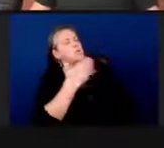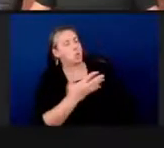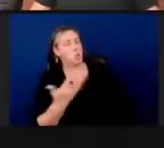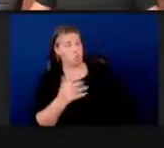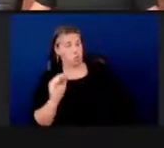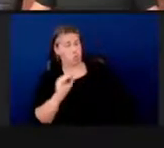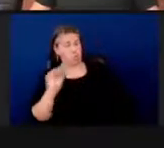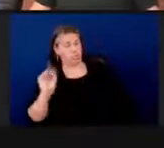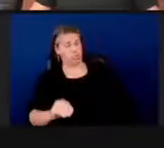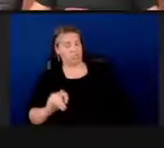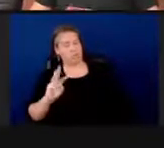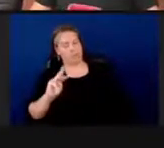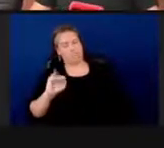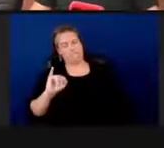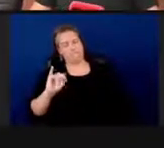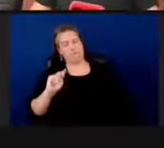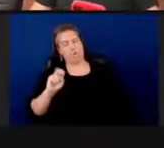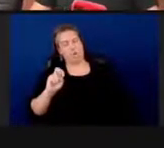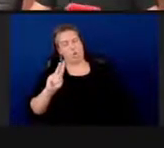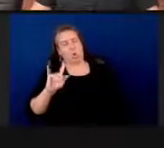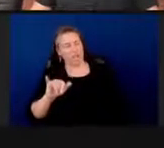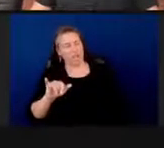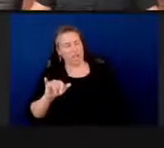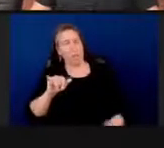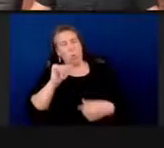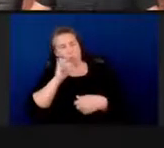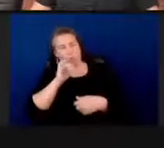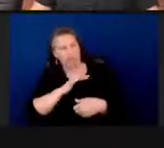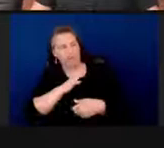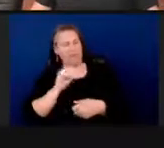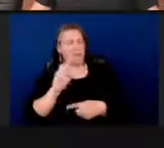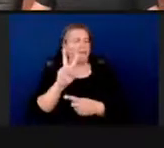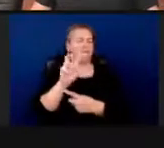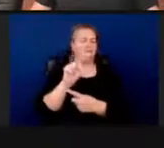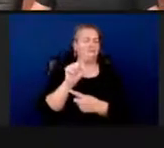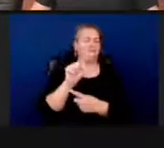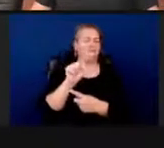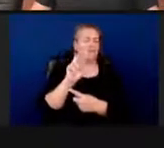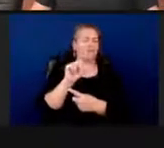Na je, asilimia ya